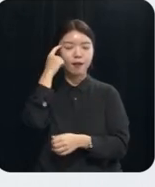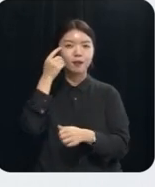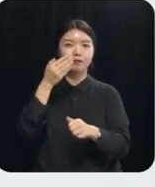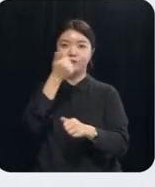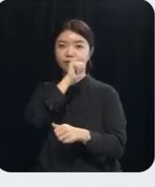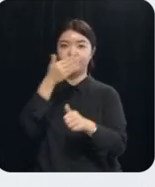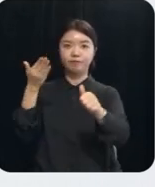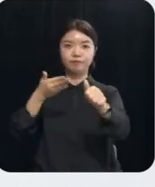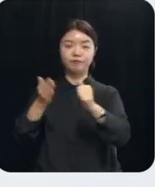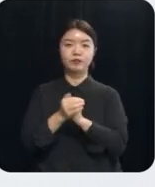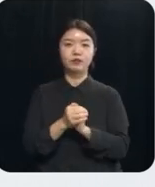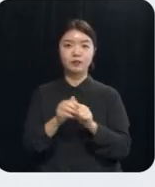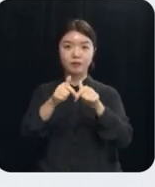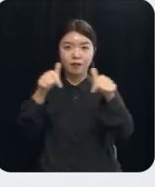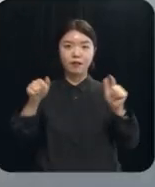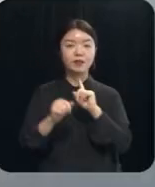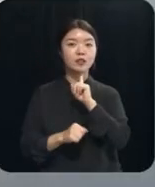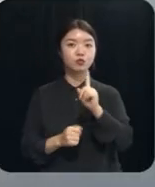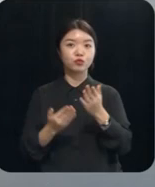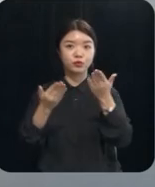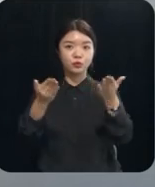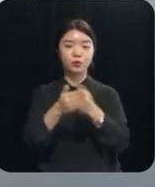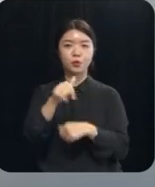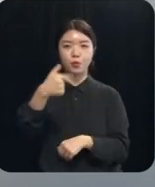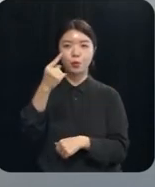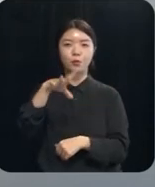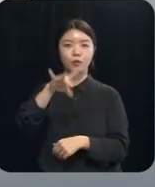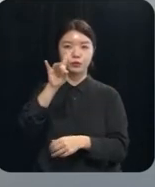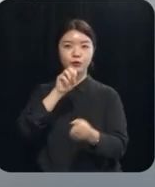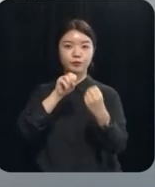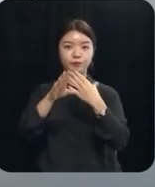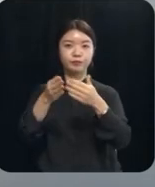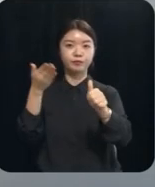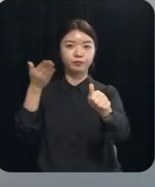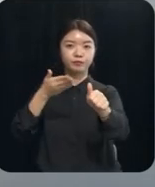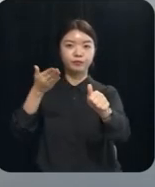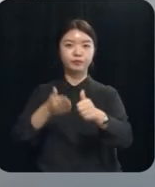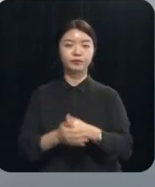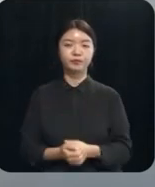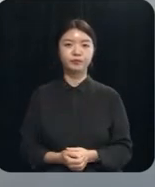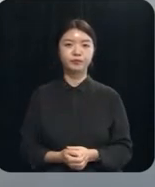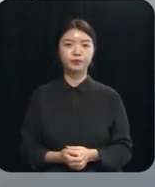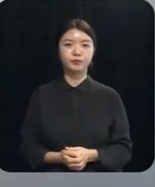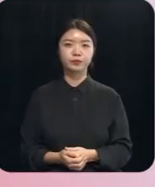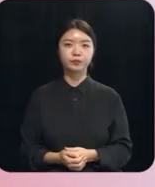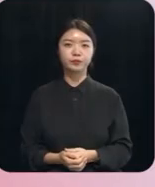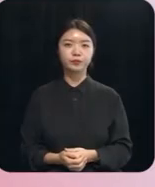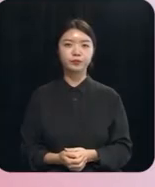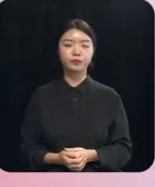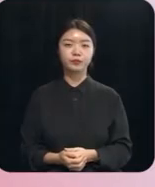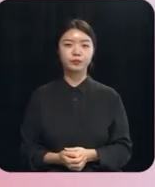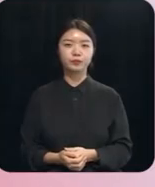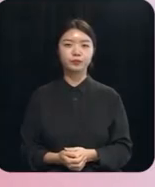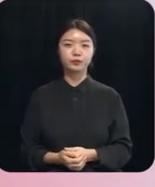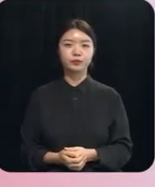각 1분이고요. 이번에는 고기철 후보부터 시작을 해주시기 바라겠습니다. 네.